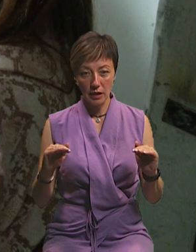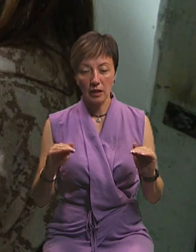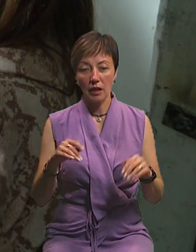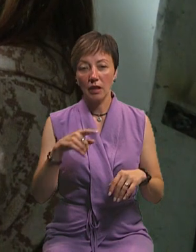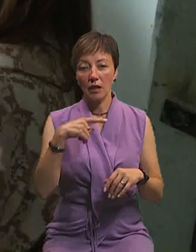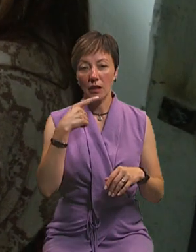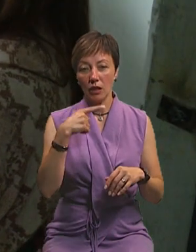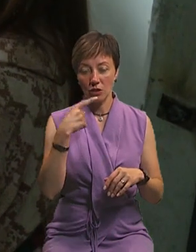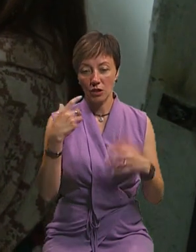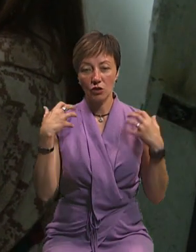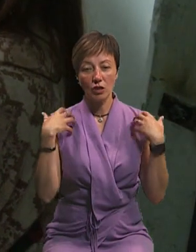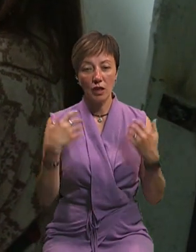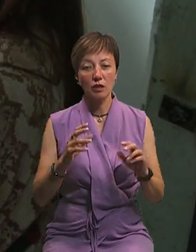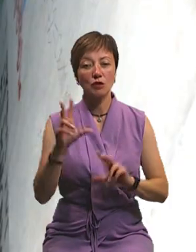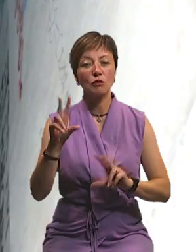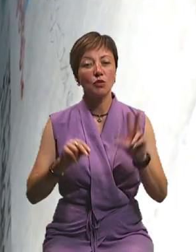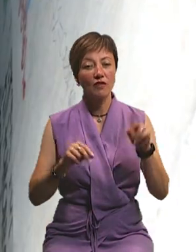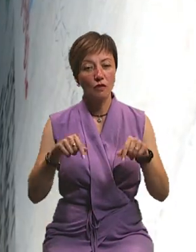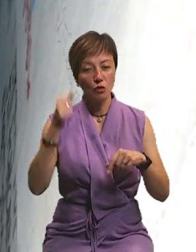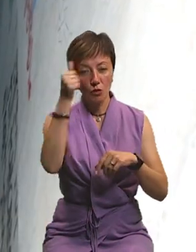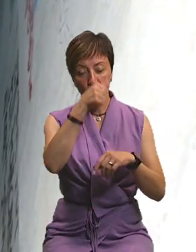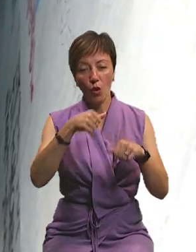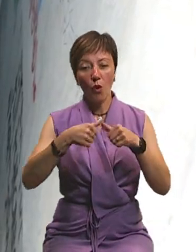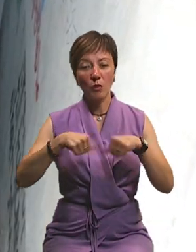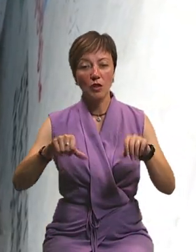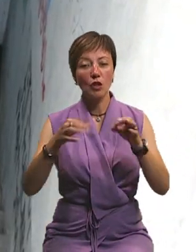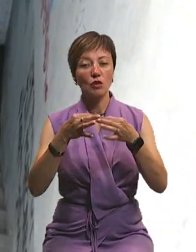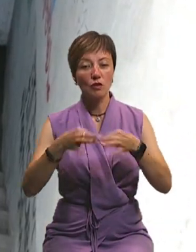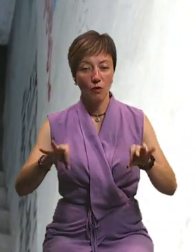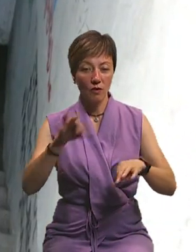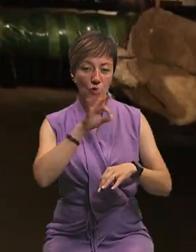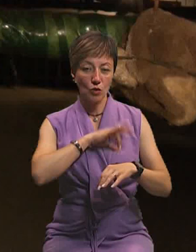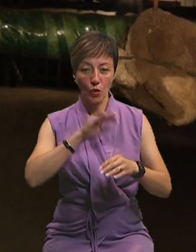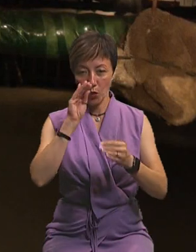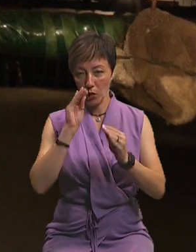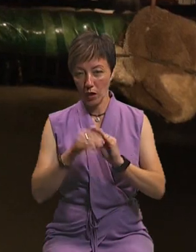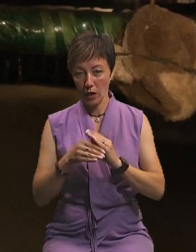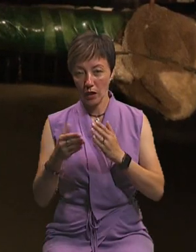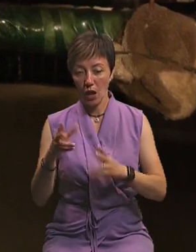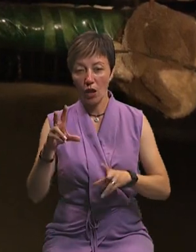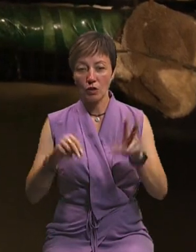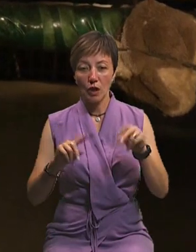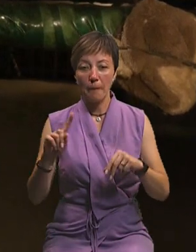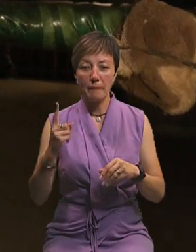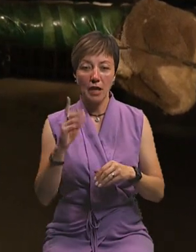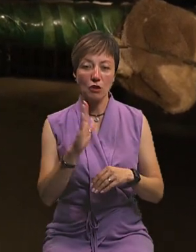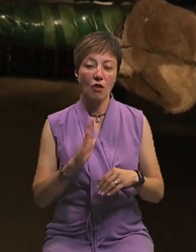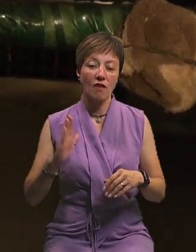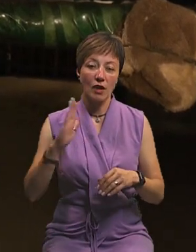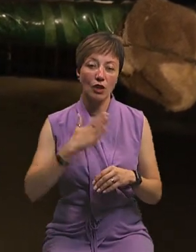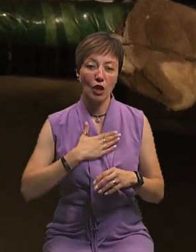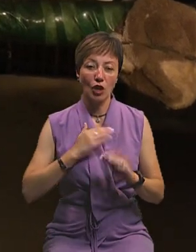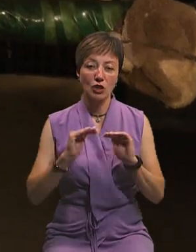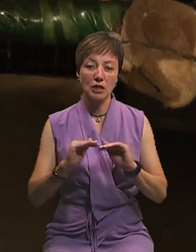Анатолія Пасічника освітяни сподівається що цього року комісія дозволить використовувати укриття розраховуємо що вже з 1 вересня на